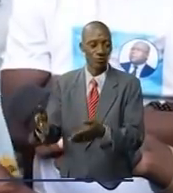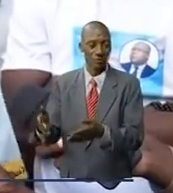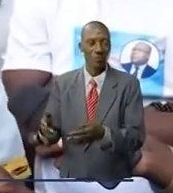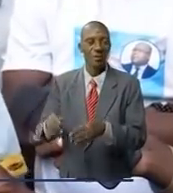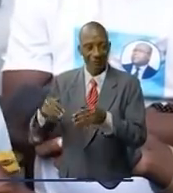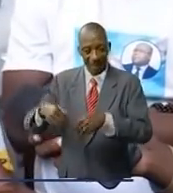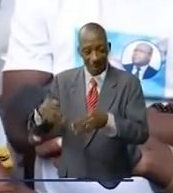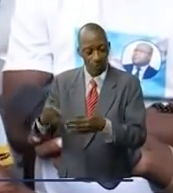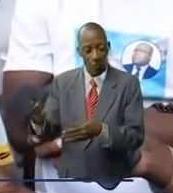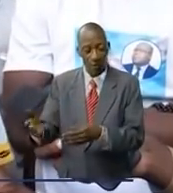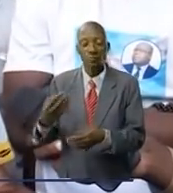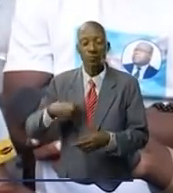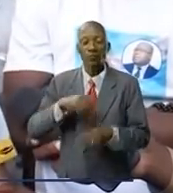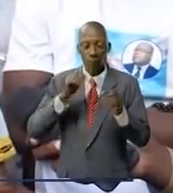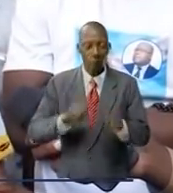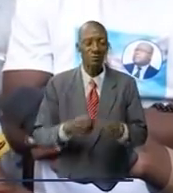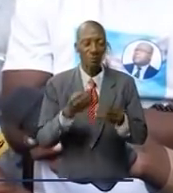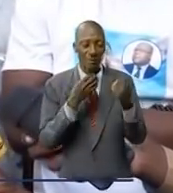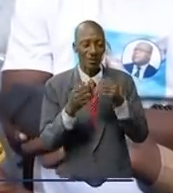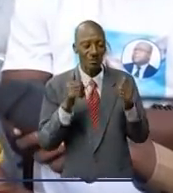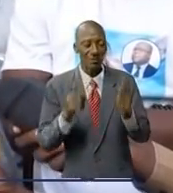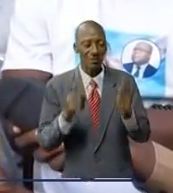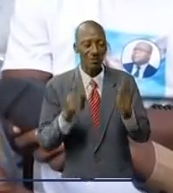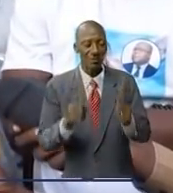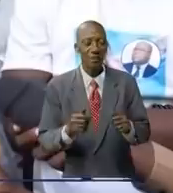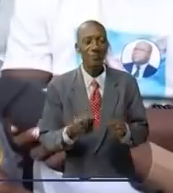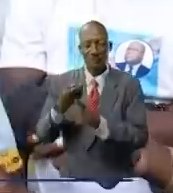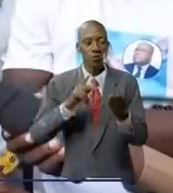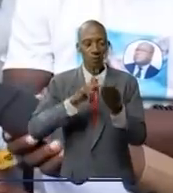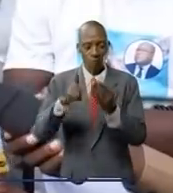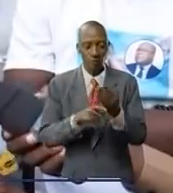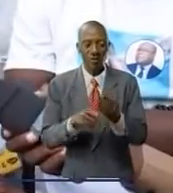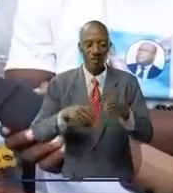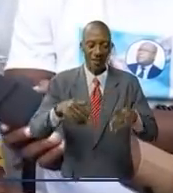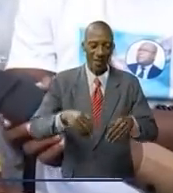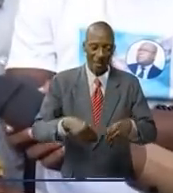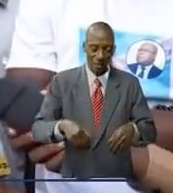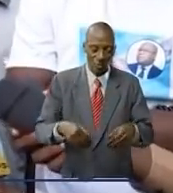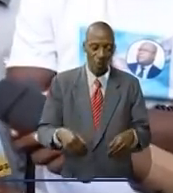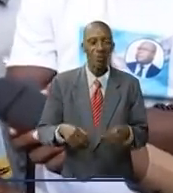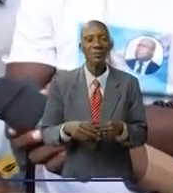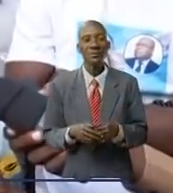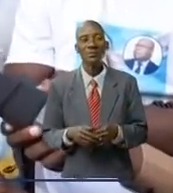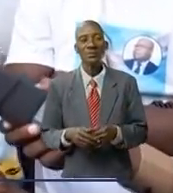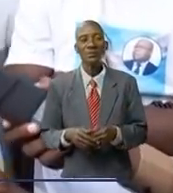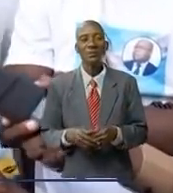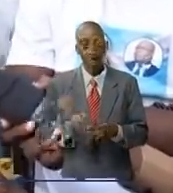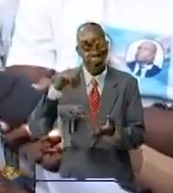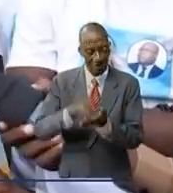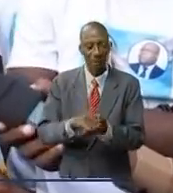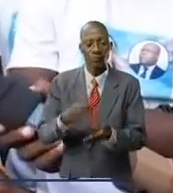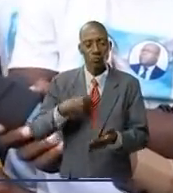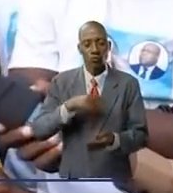sommes impliqués à avoir des projets agro-agricoles, ces domaines, afin que nous puissions absorber le chômage, nous